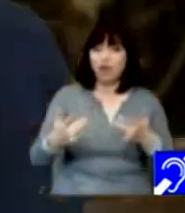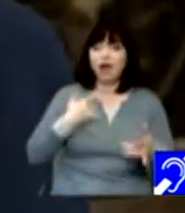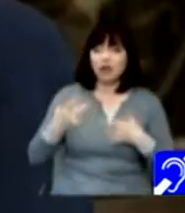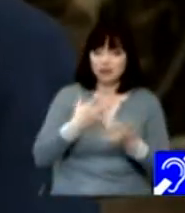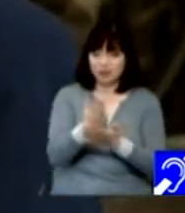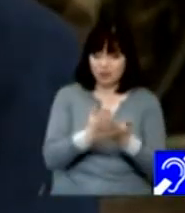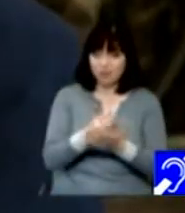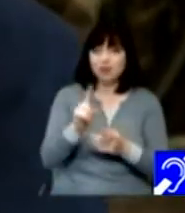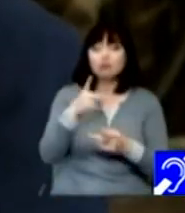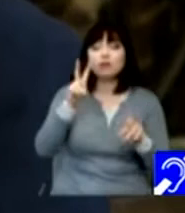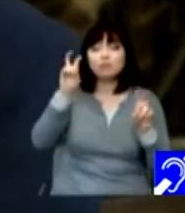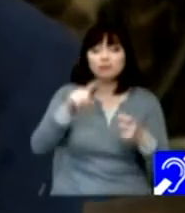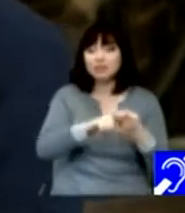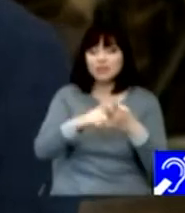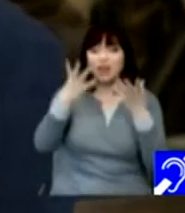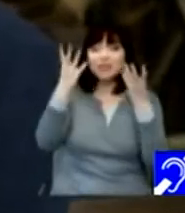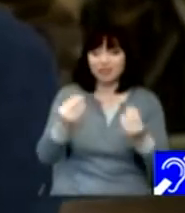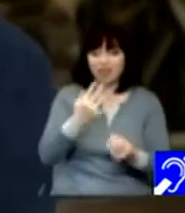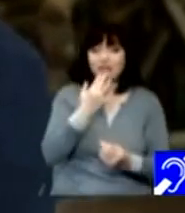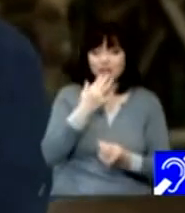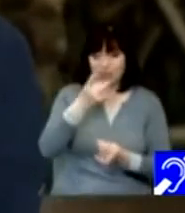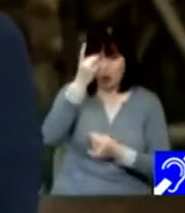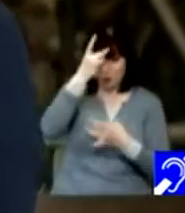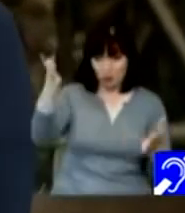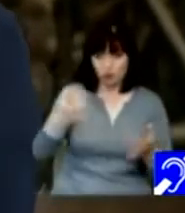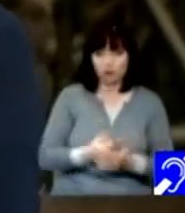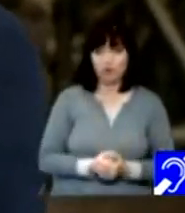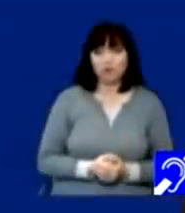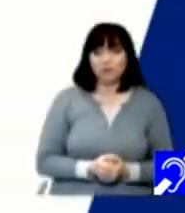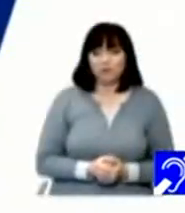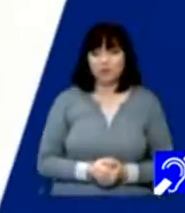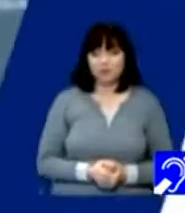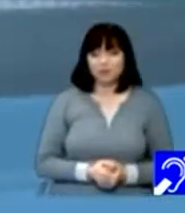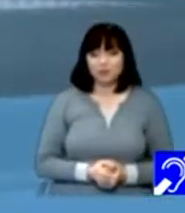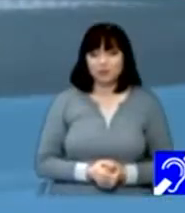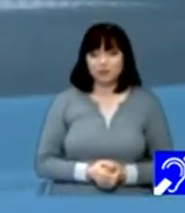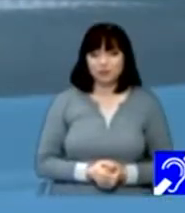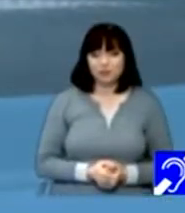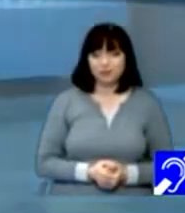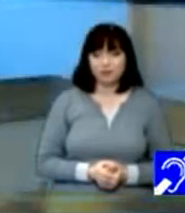prilejul Zilei Naționale a Culturii. Detalii imediat în telejurnal.